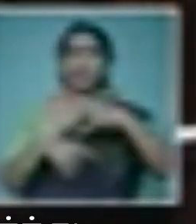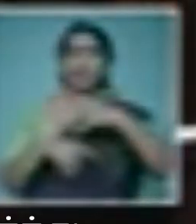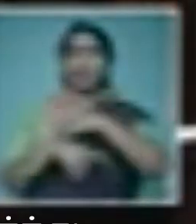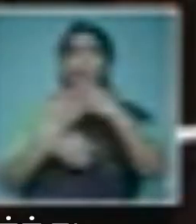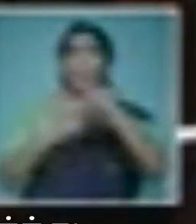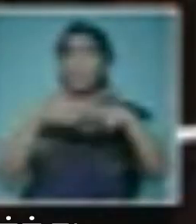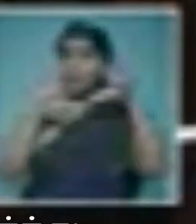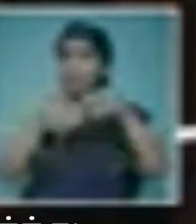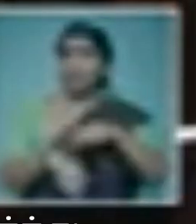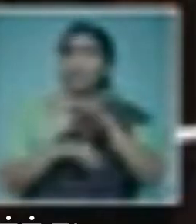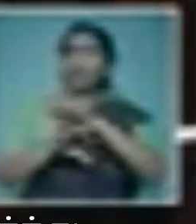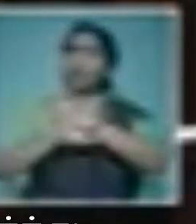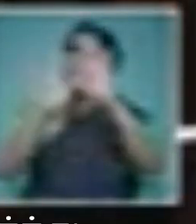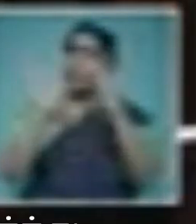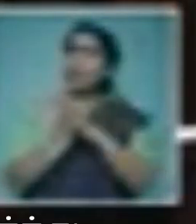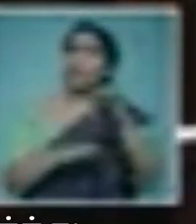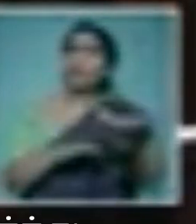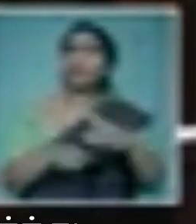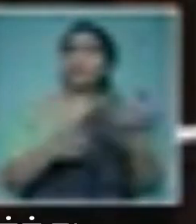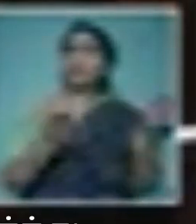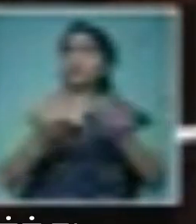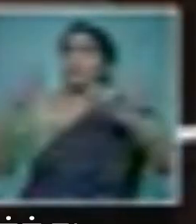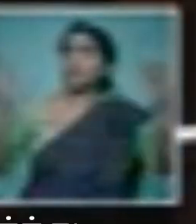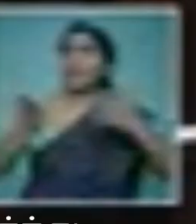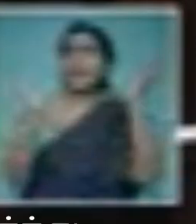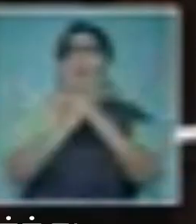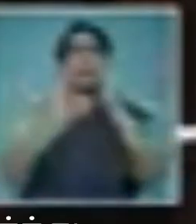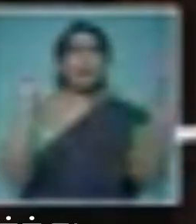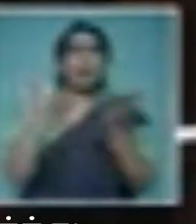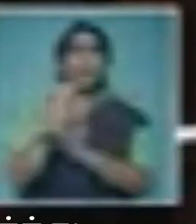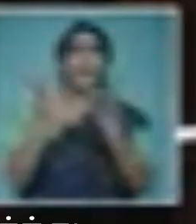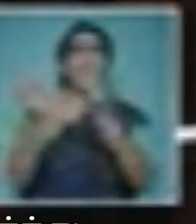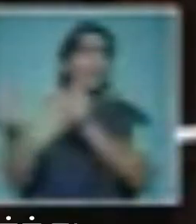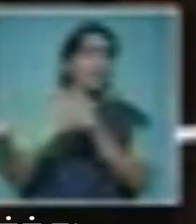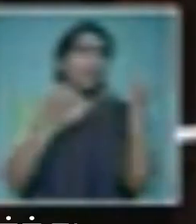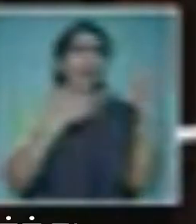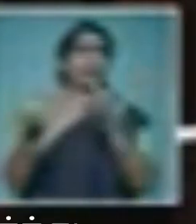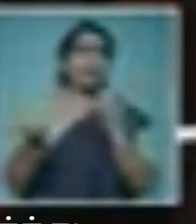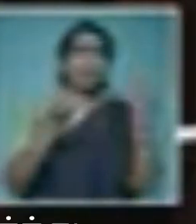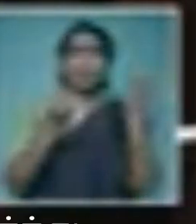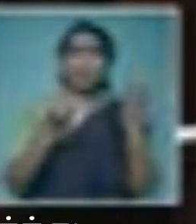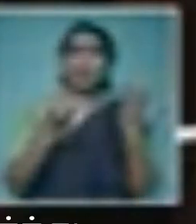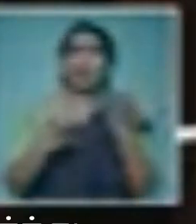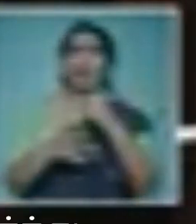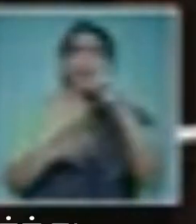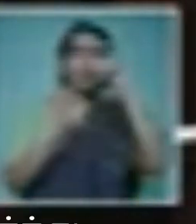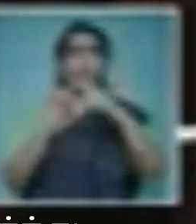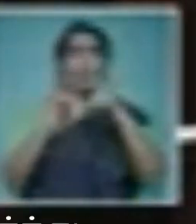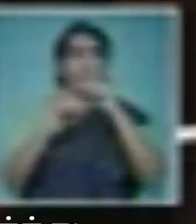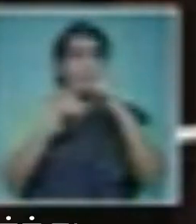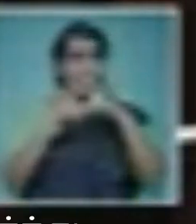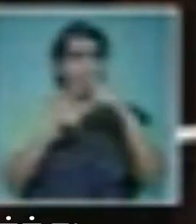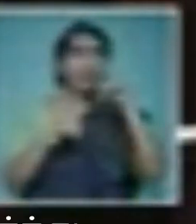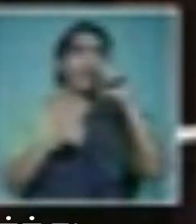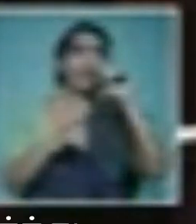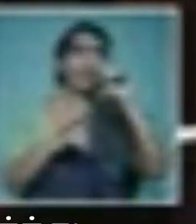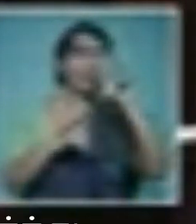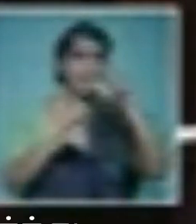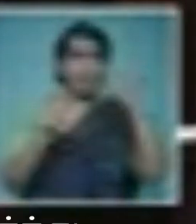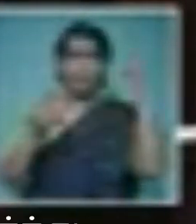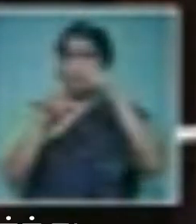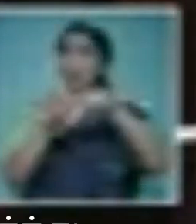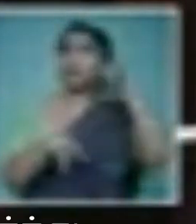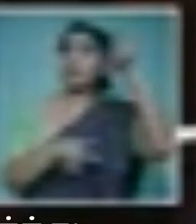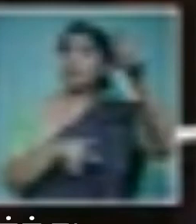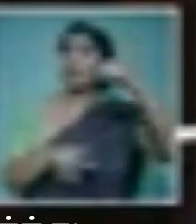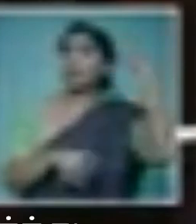තියෙන මේ ඔක්කොම ඉඩම් වල ගිහිල්ලා ඉඩම් සුද්ධ කරලා කැලෑ එලි කරලා වැලි බඩනවා දැන් COP 27ට ගිහිල්ලා ඒ රටේ ගිහිල්ලා